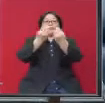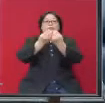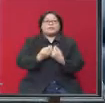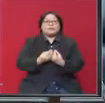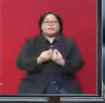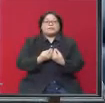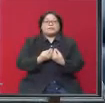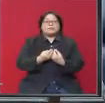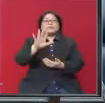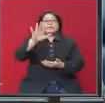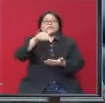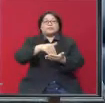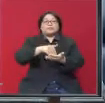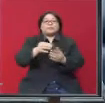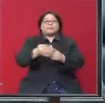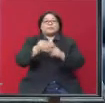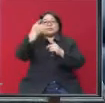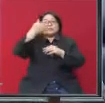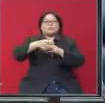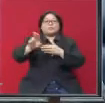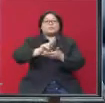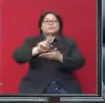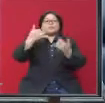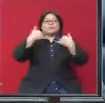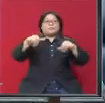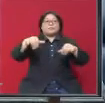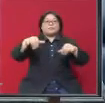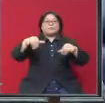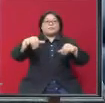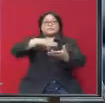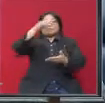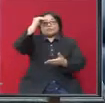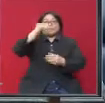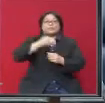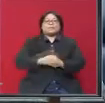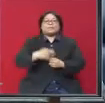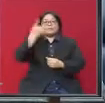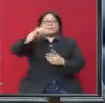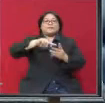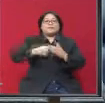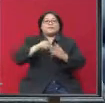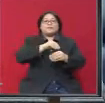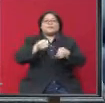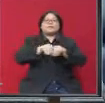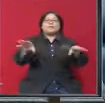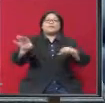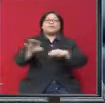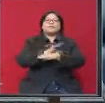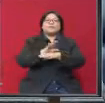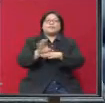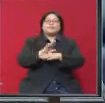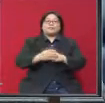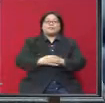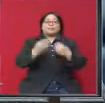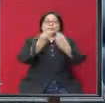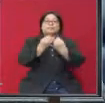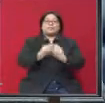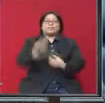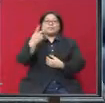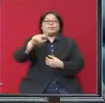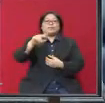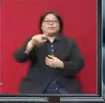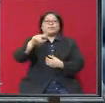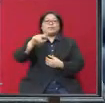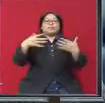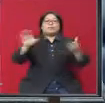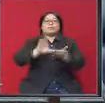nilai sehingga 5000 khusus bagi kerajaan yang masih dalam pengajian untuk memulai dan mengembangkan penjagaan sejumlah 20